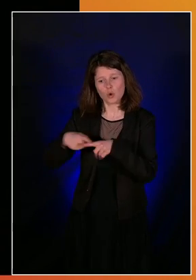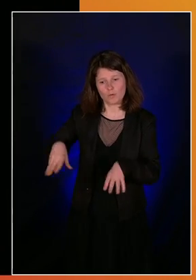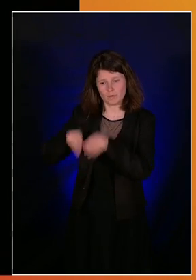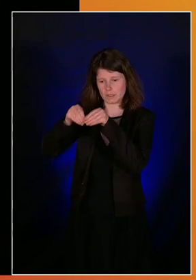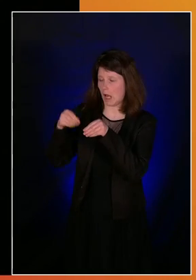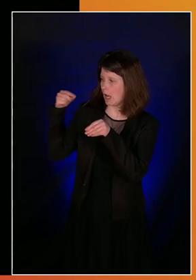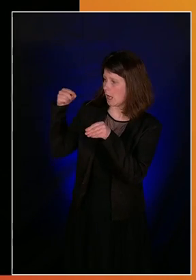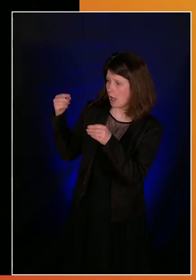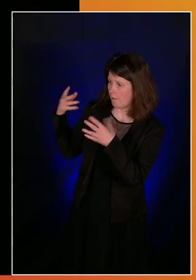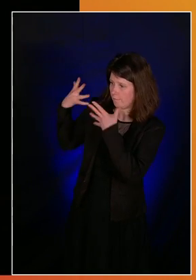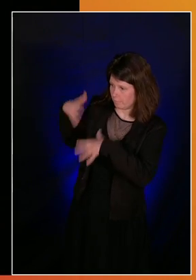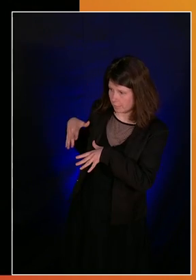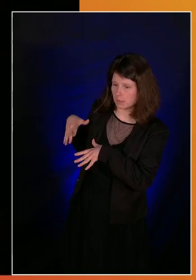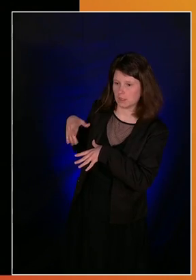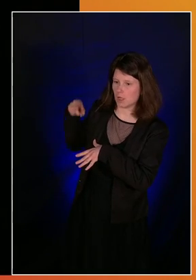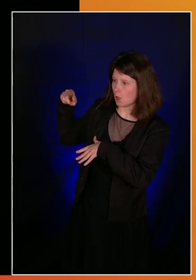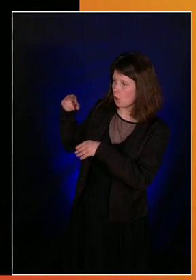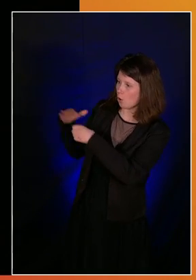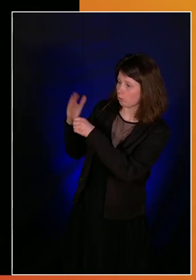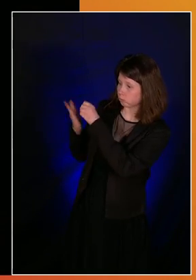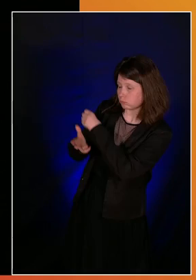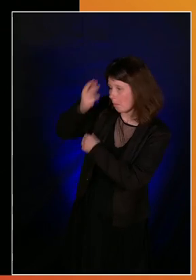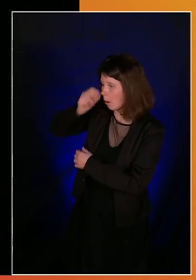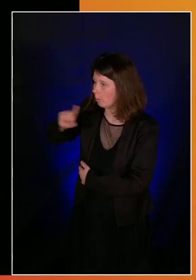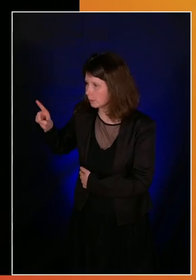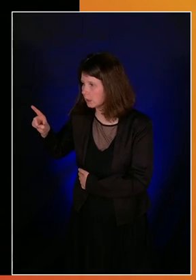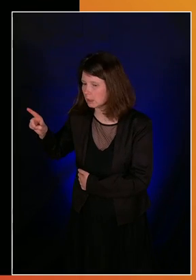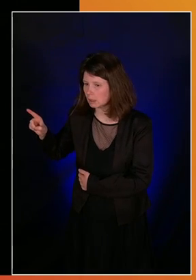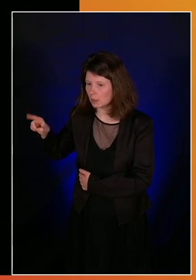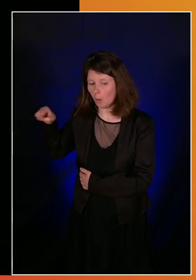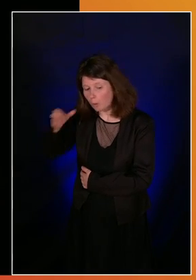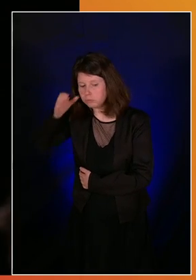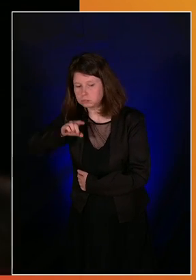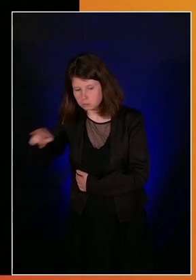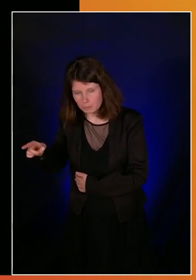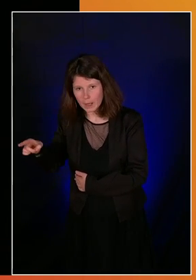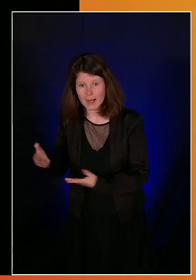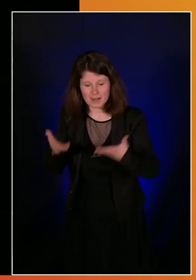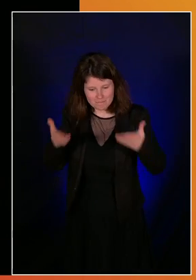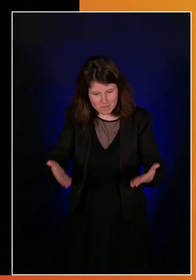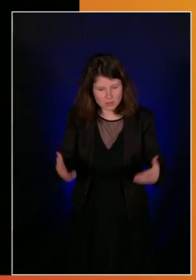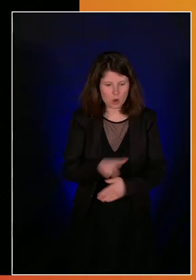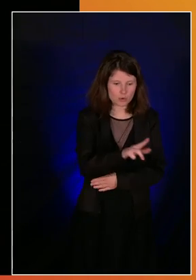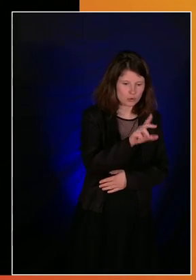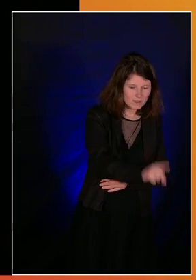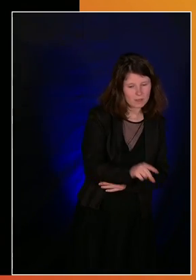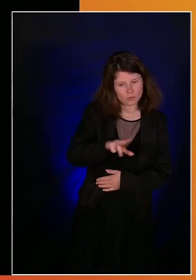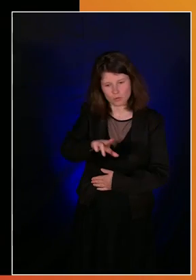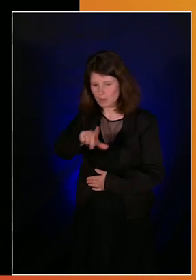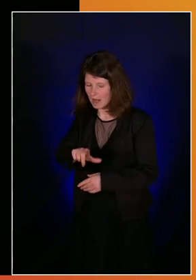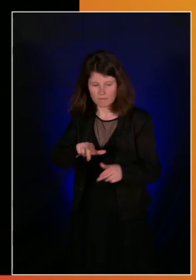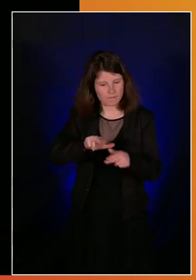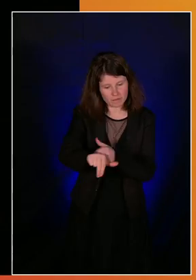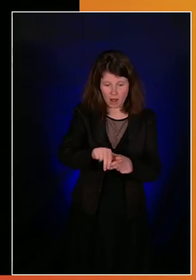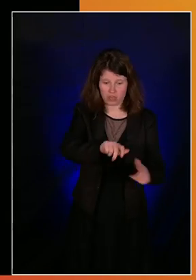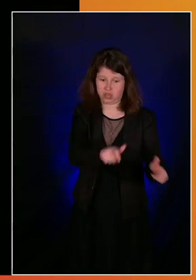problème à la hauteur et là maintenant les UD les UL vont morfler les unes après les autres et ça va rentrer dans les boîtes